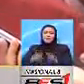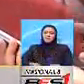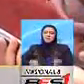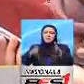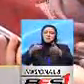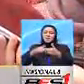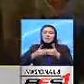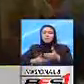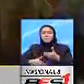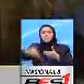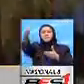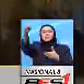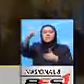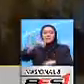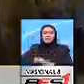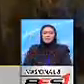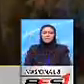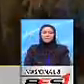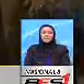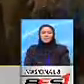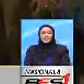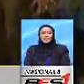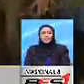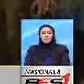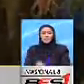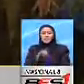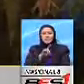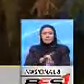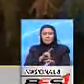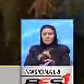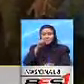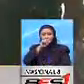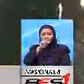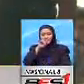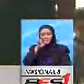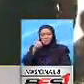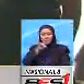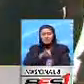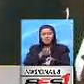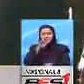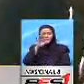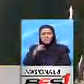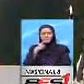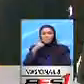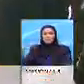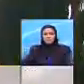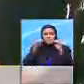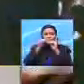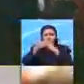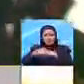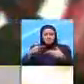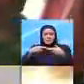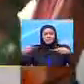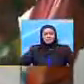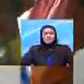masa hadapan. Tan Sri Dr. Rais ditemu media selepas merasmikan Temasya Keris dan Budaya Warisan Melayu